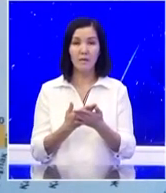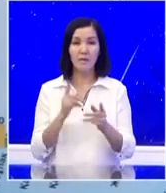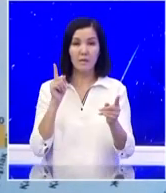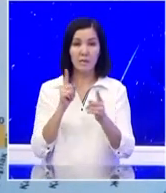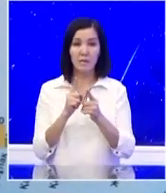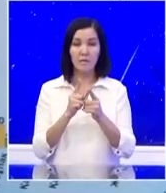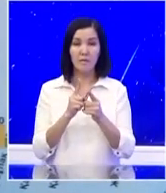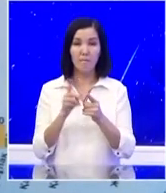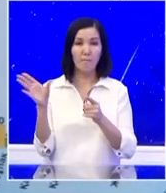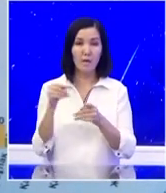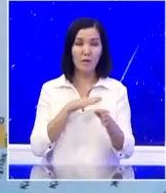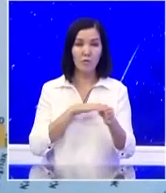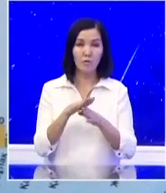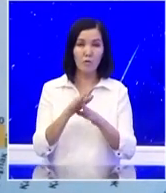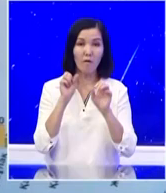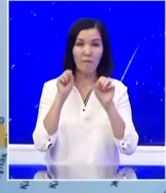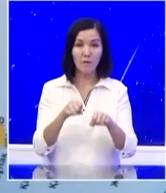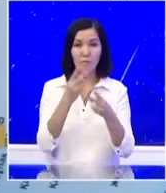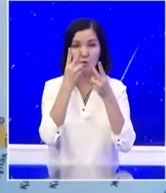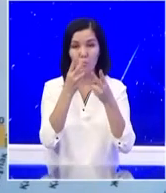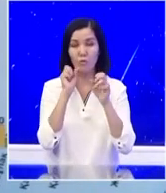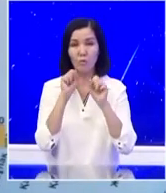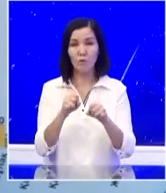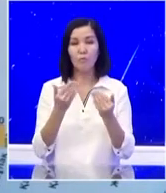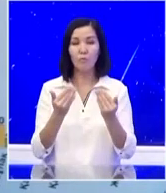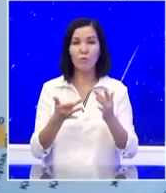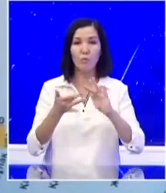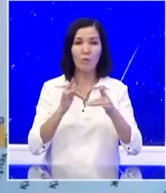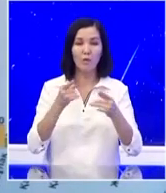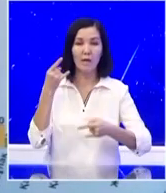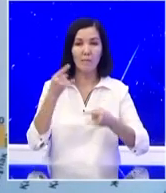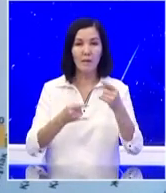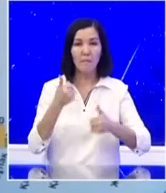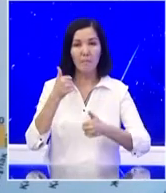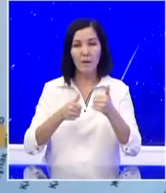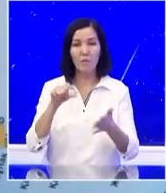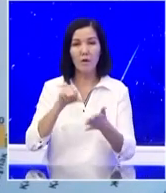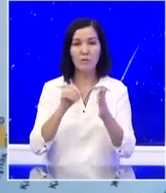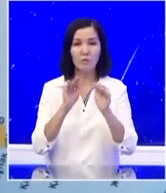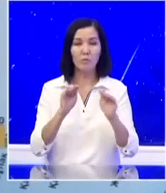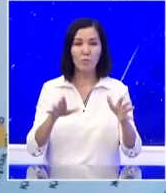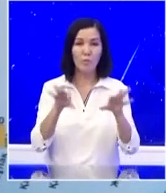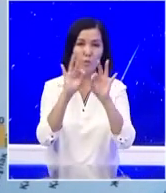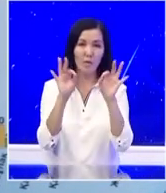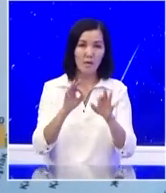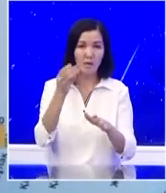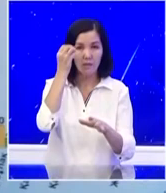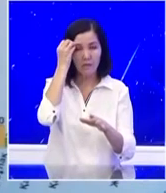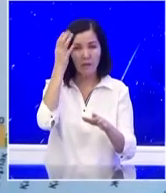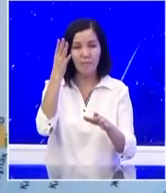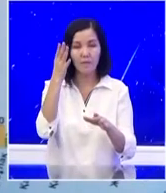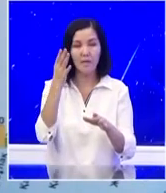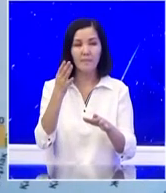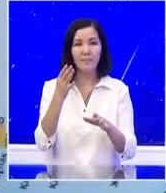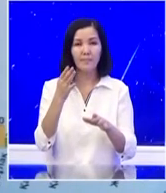толық көретін едік. Десе де бүгінгі онлайн байқауға қатысып жатқан оқушыларымыз өнерлі, талапты және